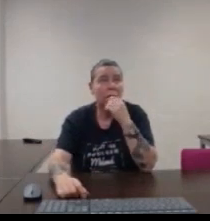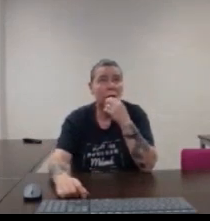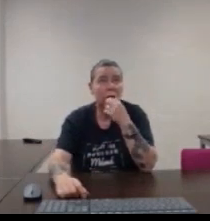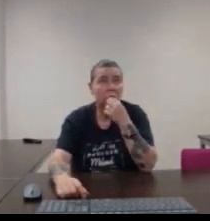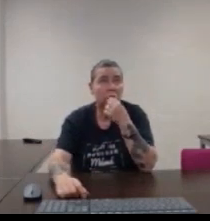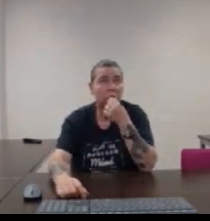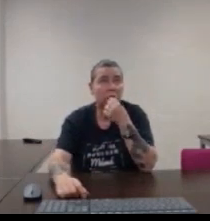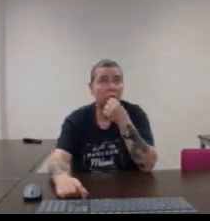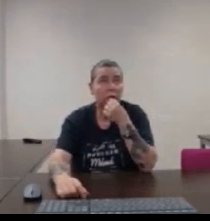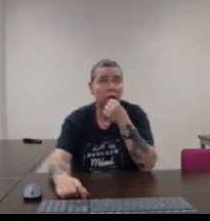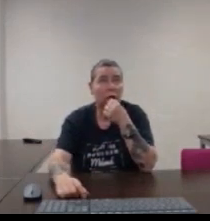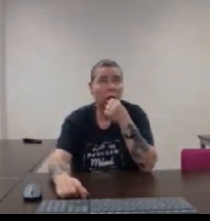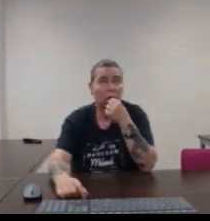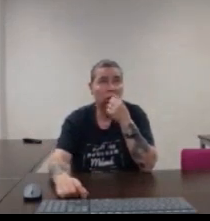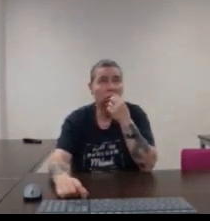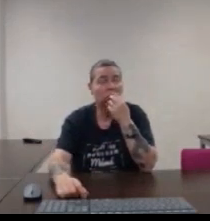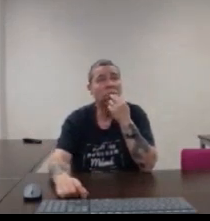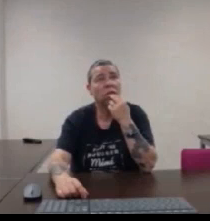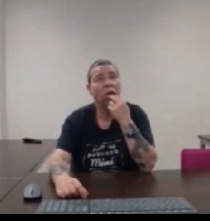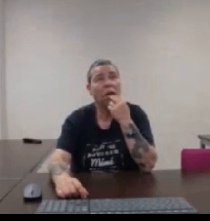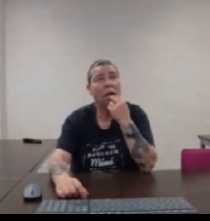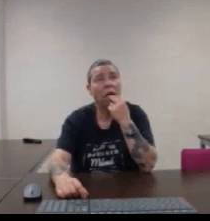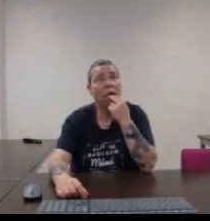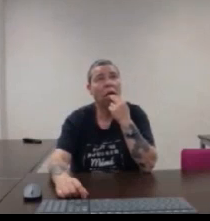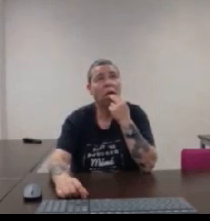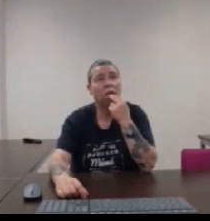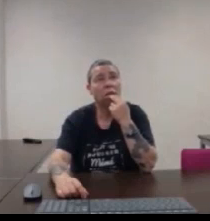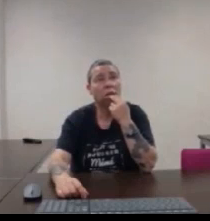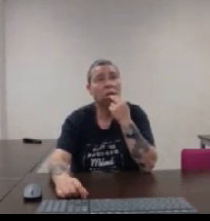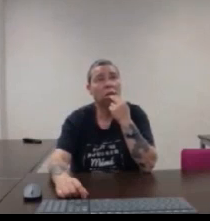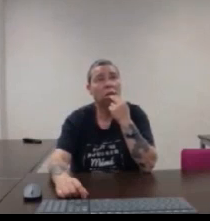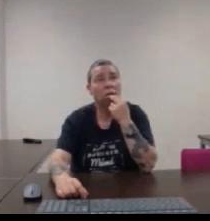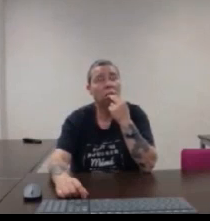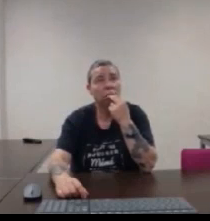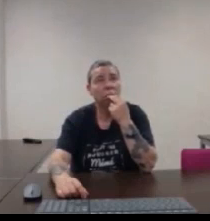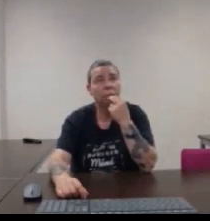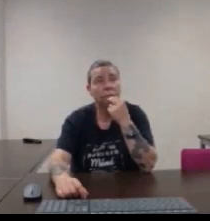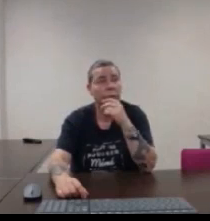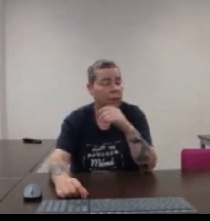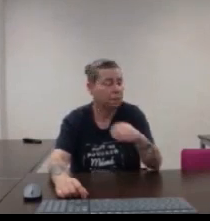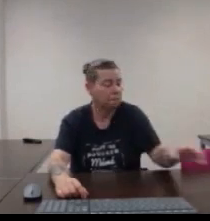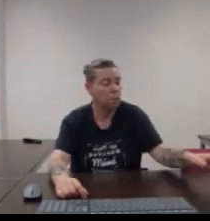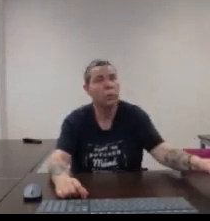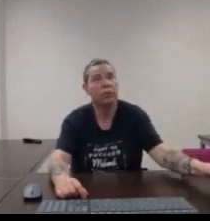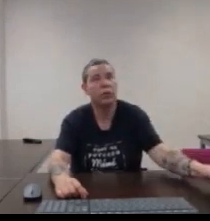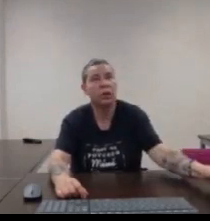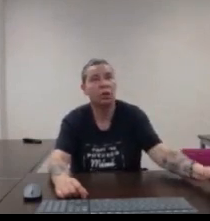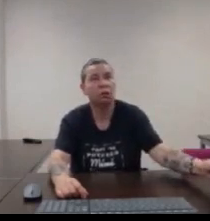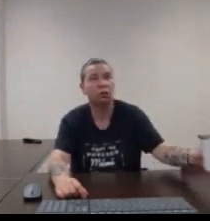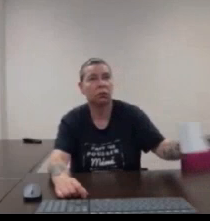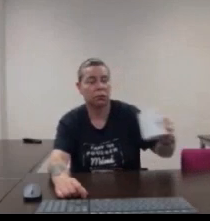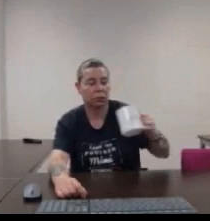Alors ensuite, maintenant, on va parler de tout ce qui est ordinateur portable, tablette tactile. Donc vraiment, premier point qui est essentiel, c'est qu'un ordinateur